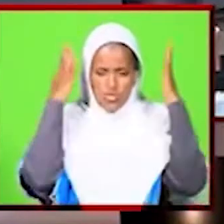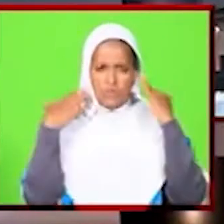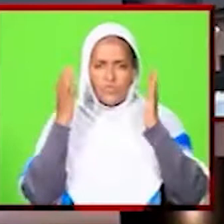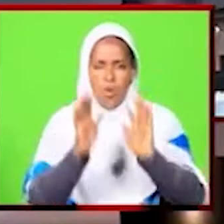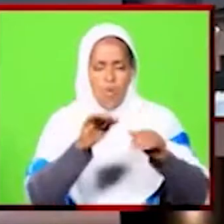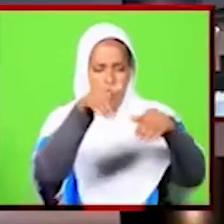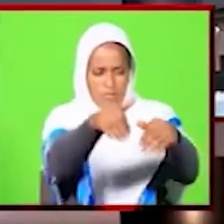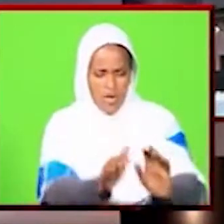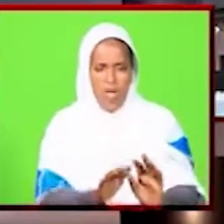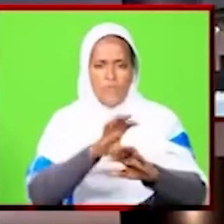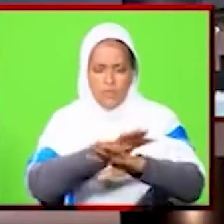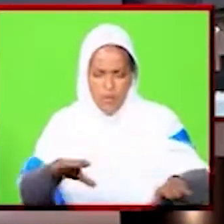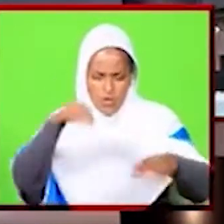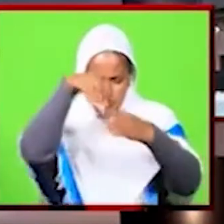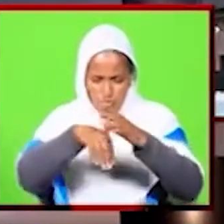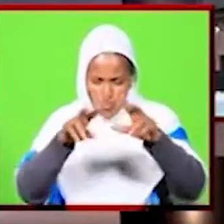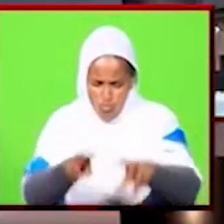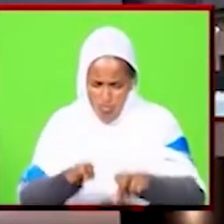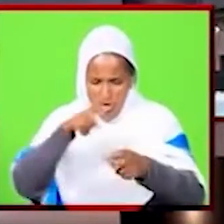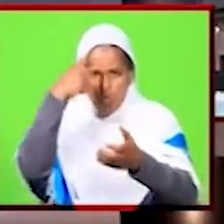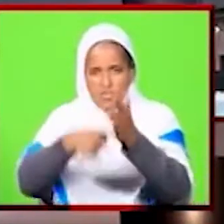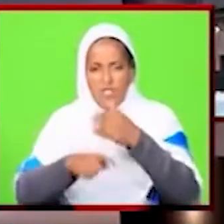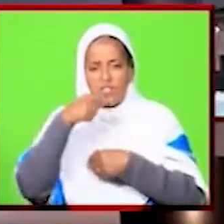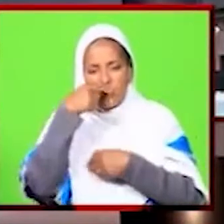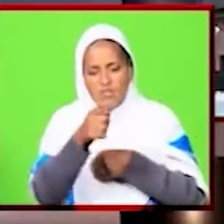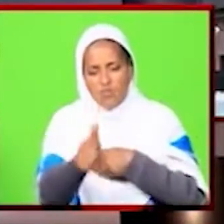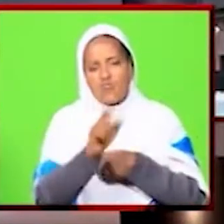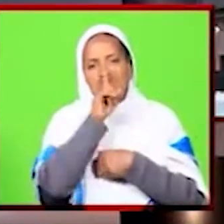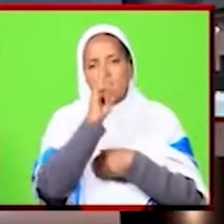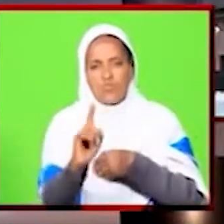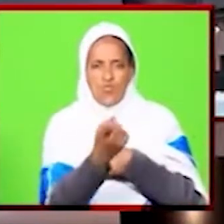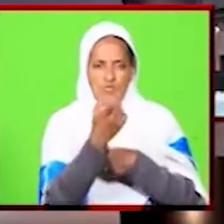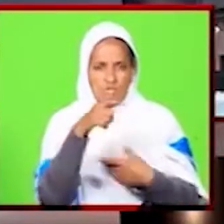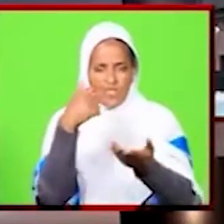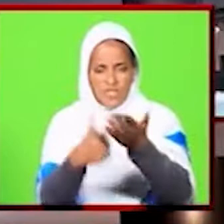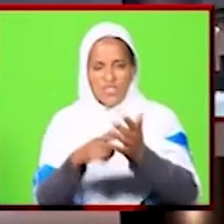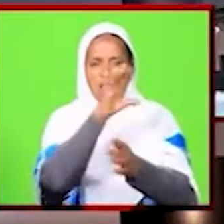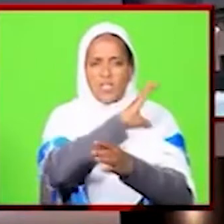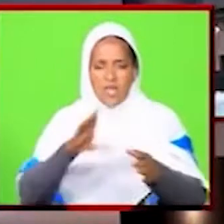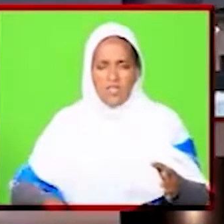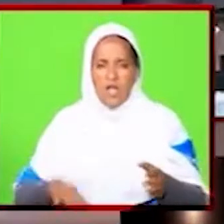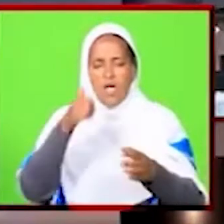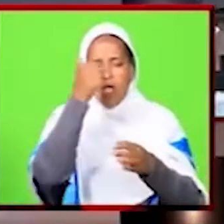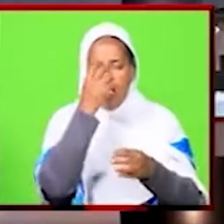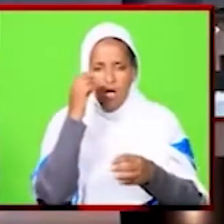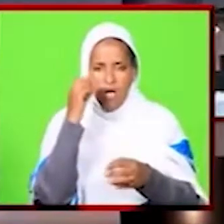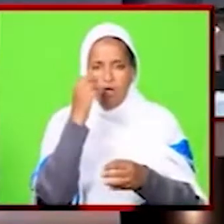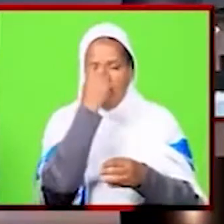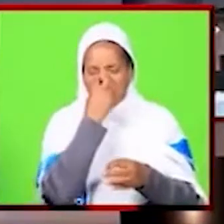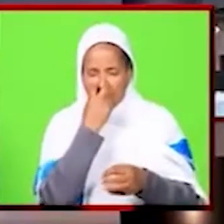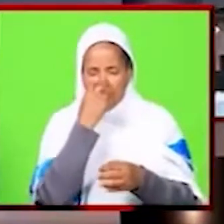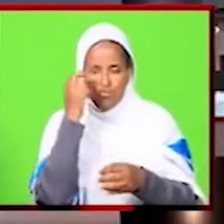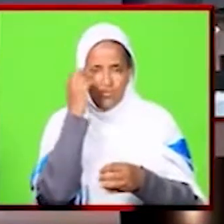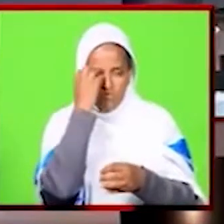ሲሉ የተነበረውን ራሱ የግብፃውያን የመቃብር ላይ እና የመሬት ውስጥ ቁፈራ ውጤቶች እየተናገሩ ነው ማለት ነው።